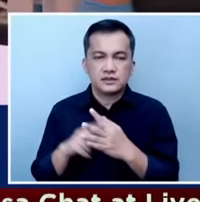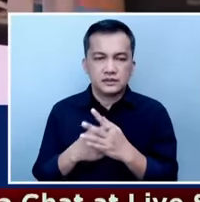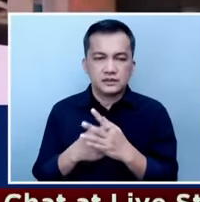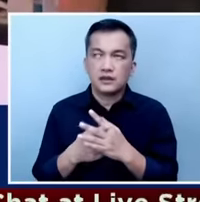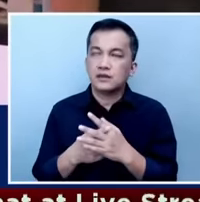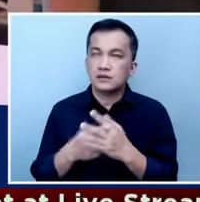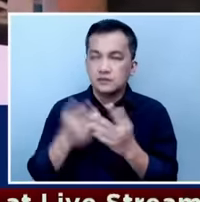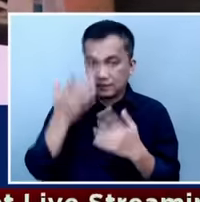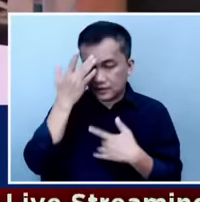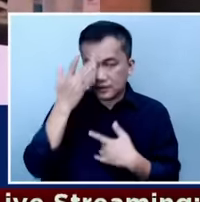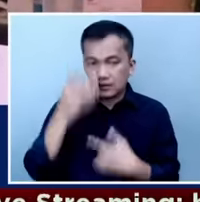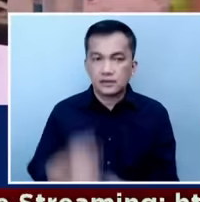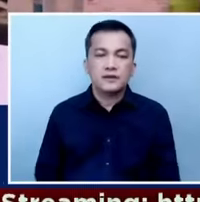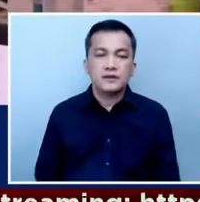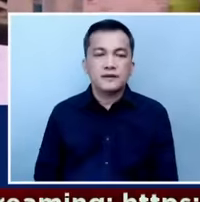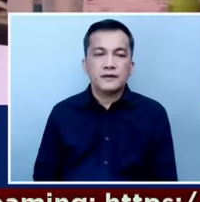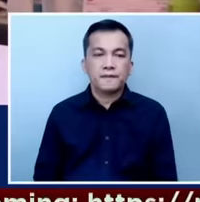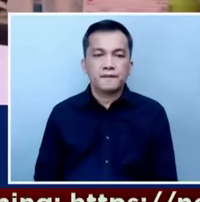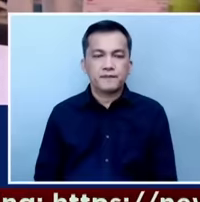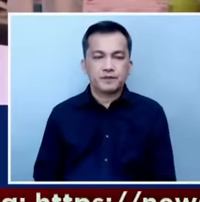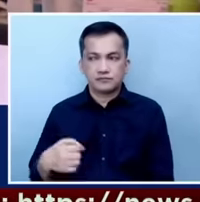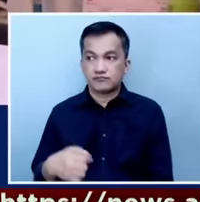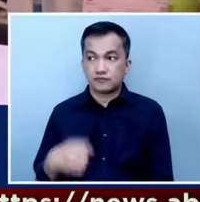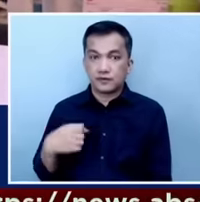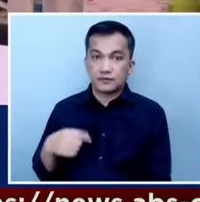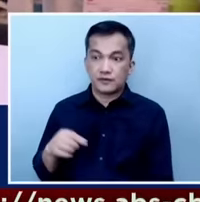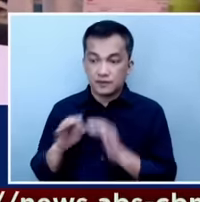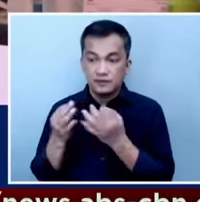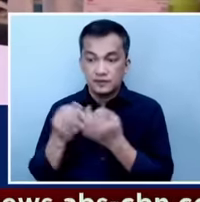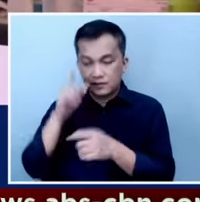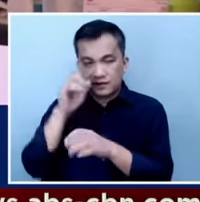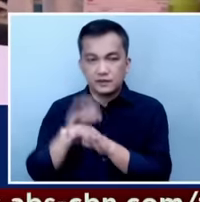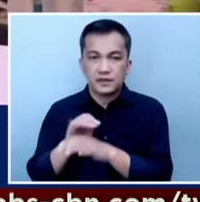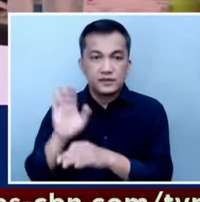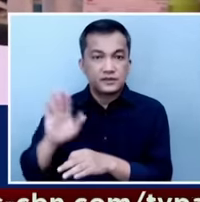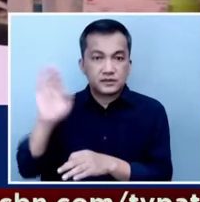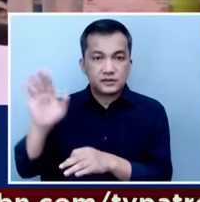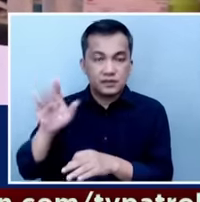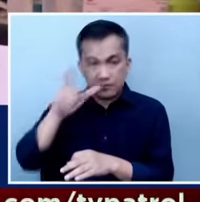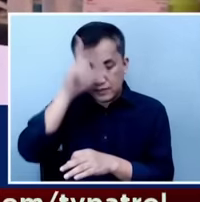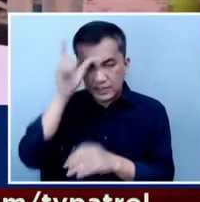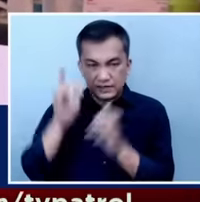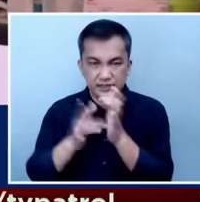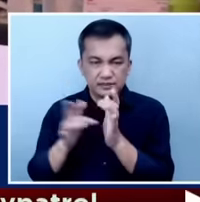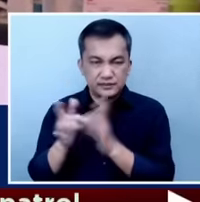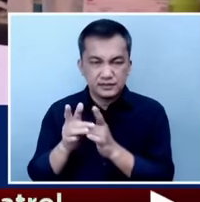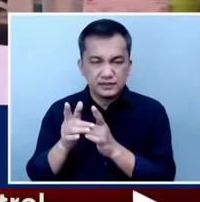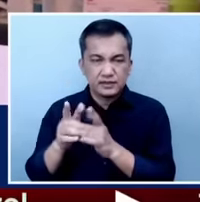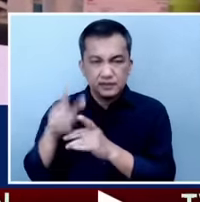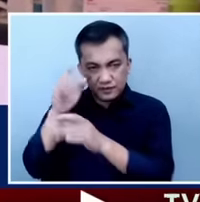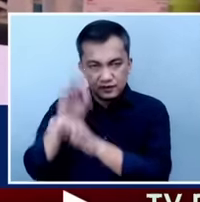then may mga paniniwala sila na because sa poong Nazareno, deboto sila and